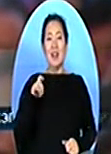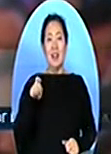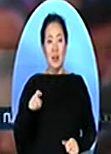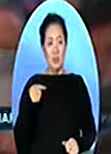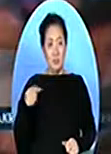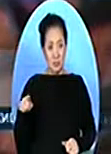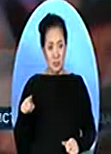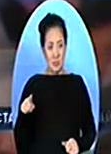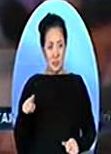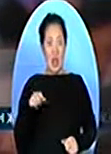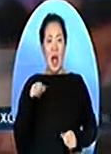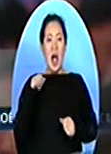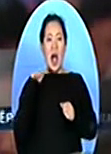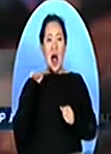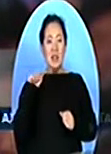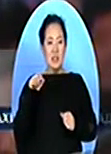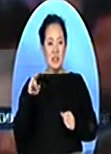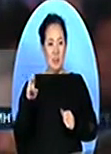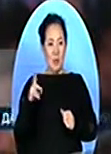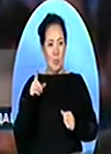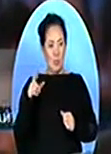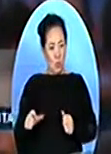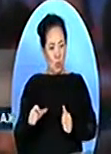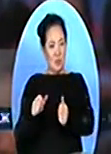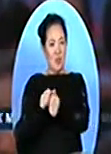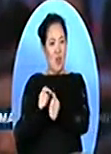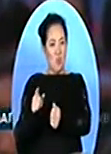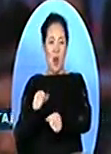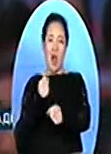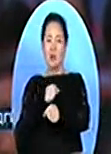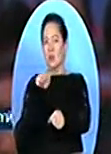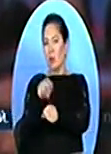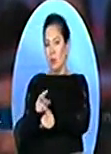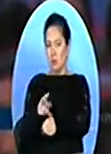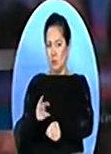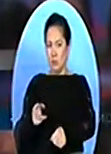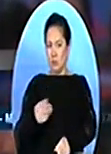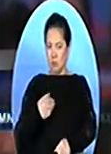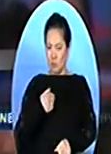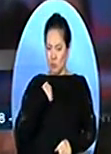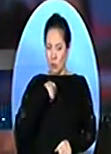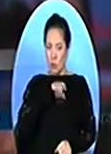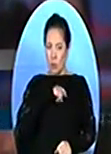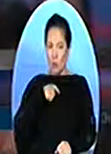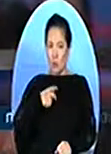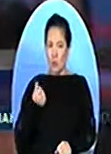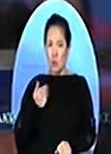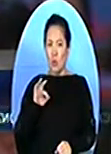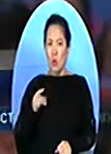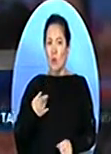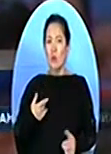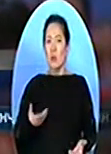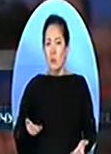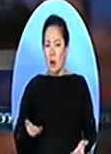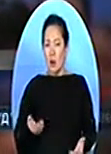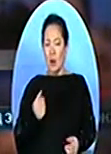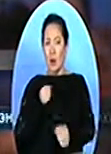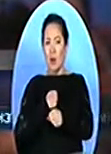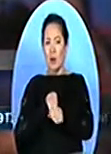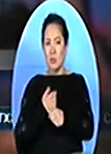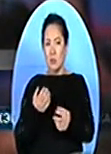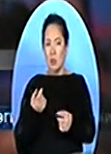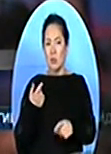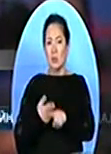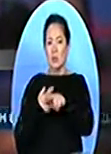намын хүнтэй найз гээд халтчих шин. Тэр хүн өр төлбөртэй байгаа шин. Яагаад ажилгүйдлийн тоо нэгээр нэмэгдлээ